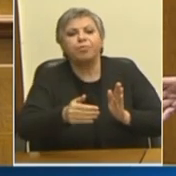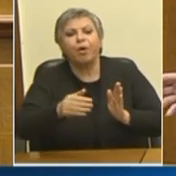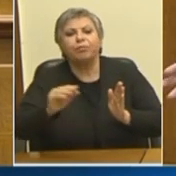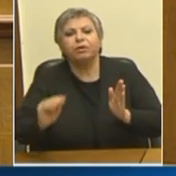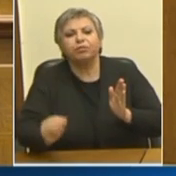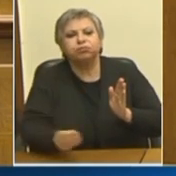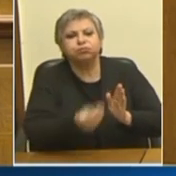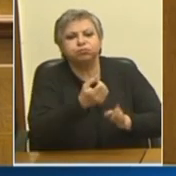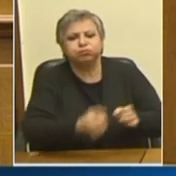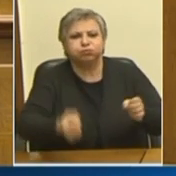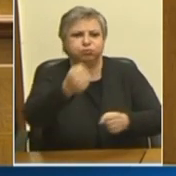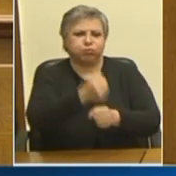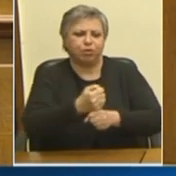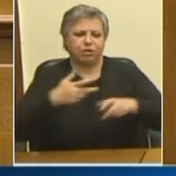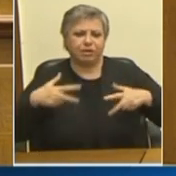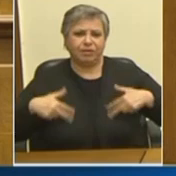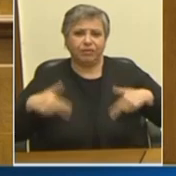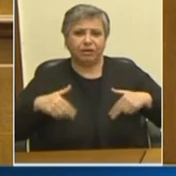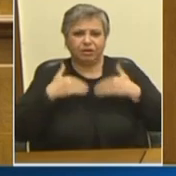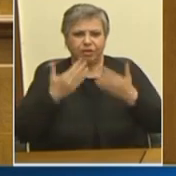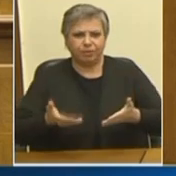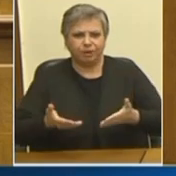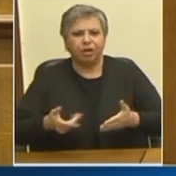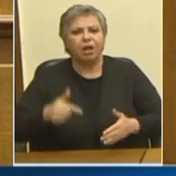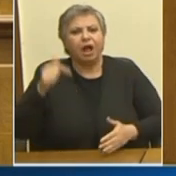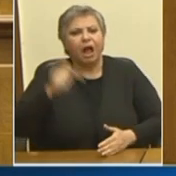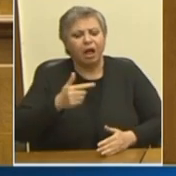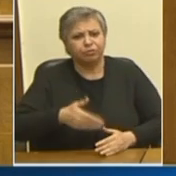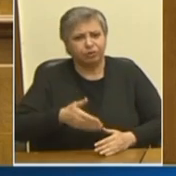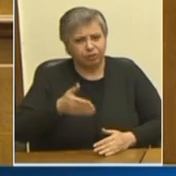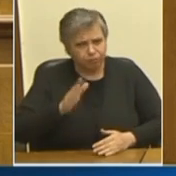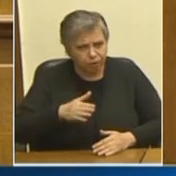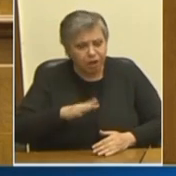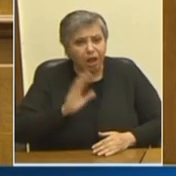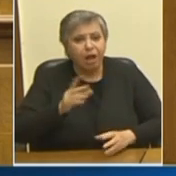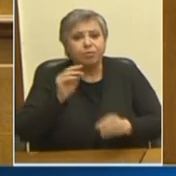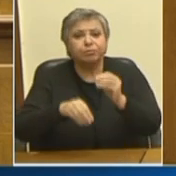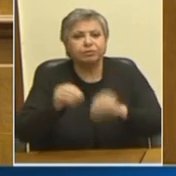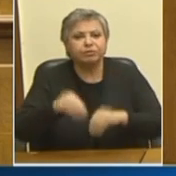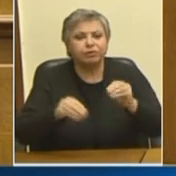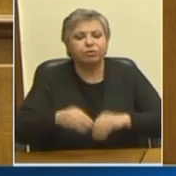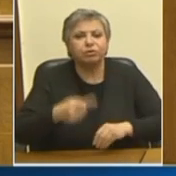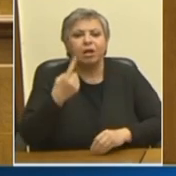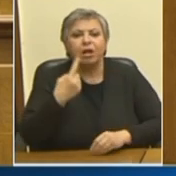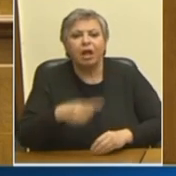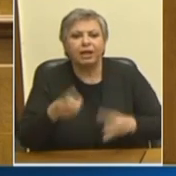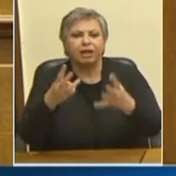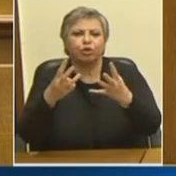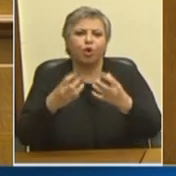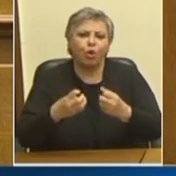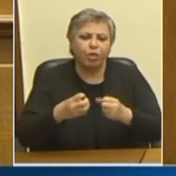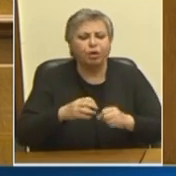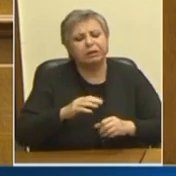να κάνει, αρκεί να έχει το 180 ή το 151 ανάλογα με το με πόσους ψήφους